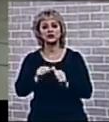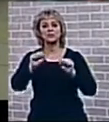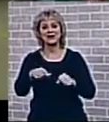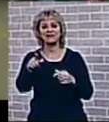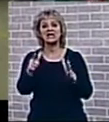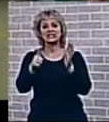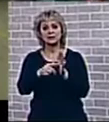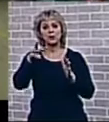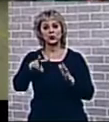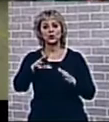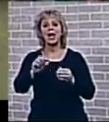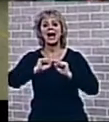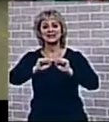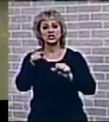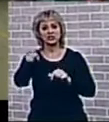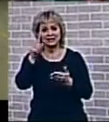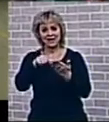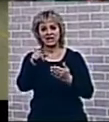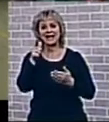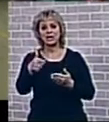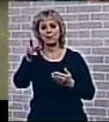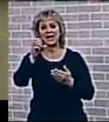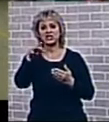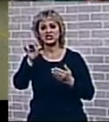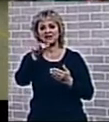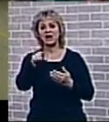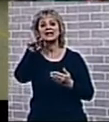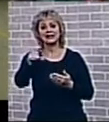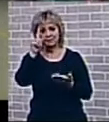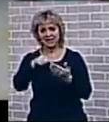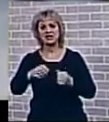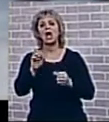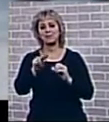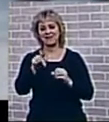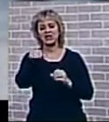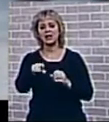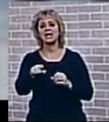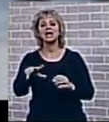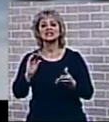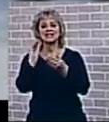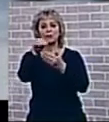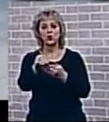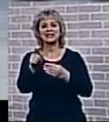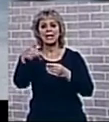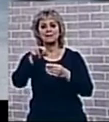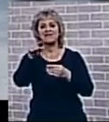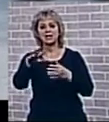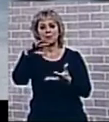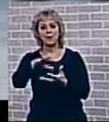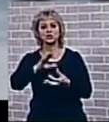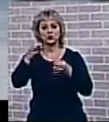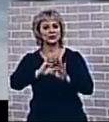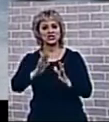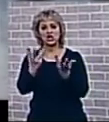на 7-метровый. Отражать его доверили Галине Мехдеевой, и та доверие оправдала. Заброшенный на добивание мяч судьи